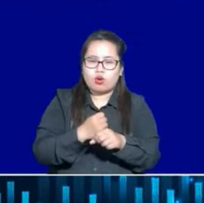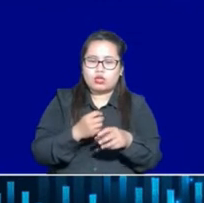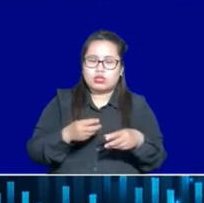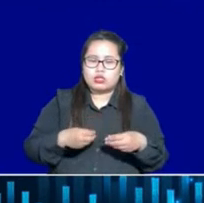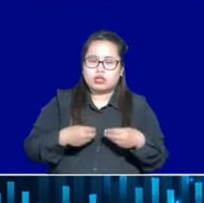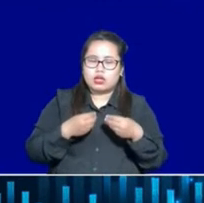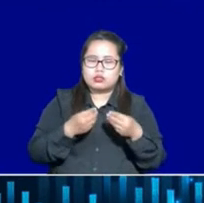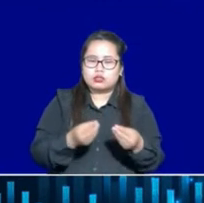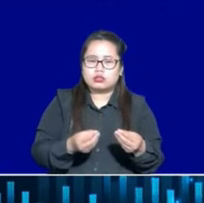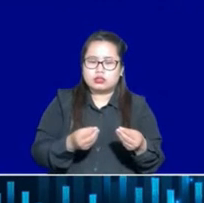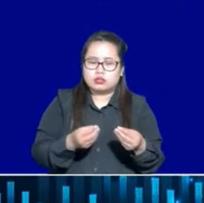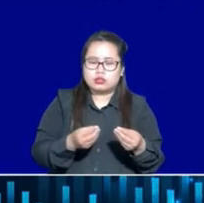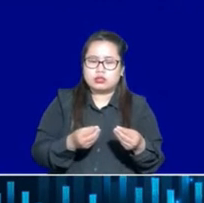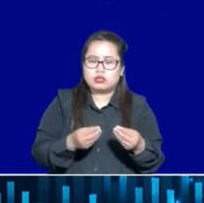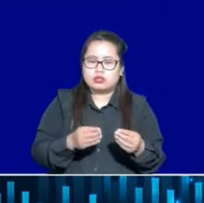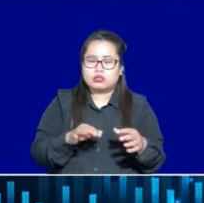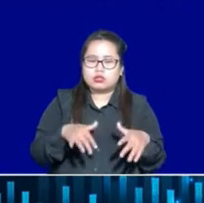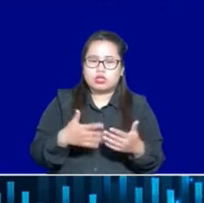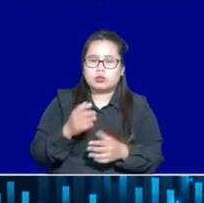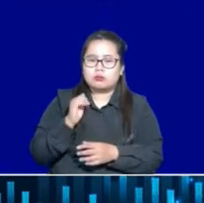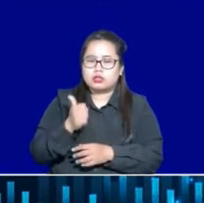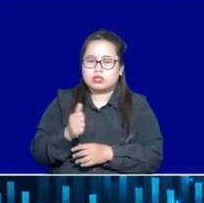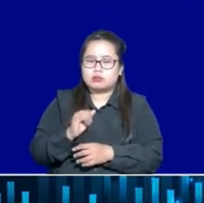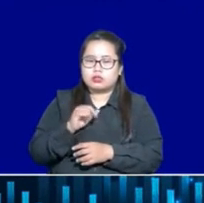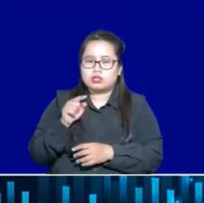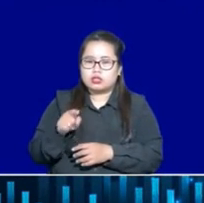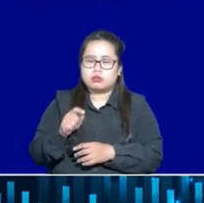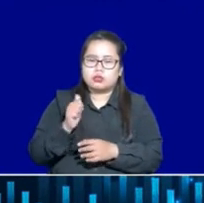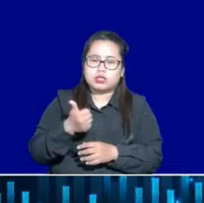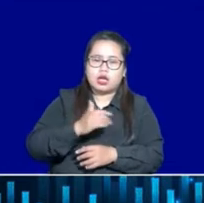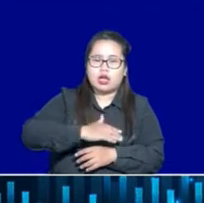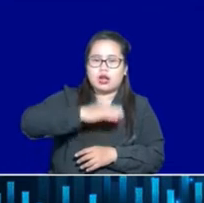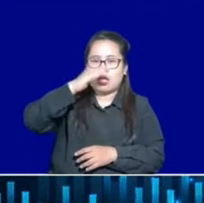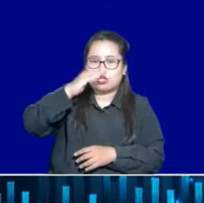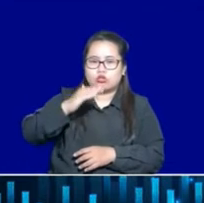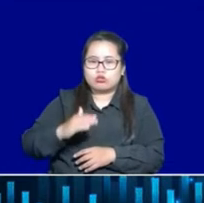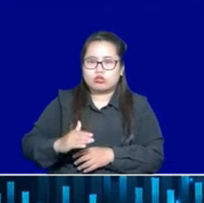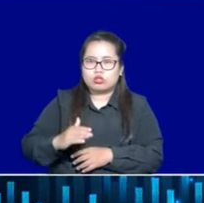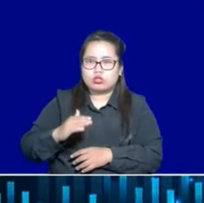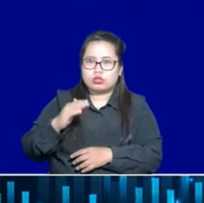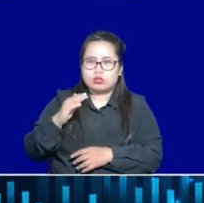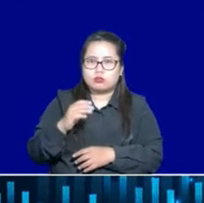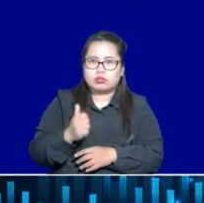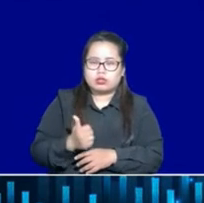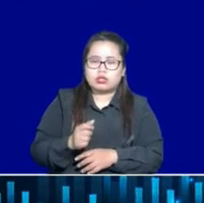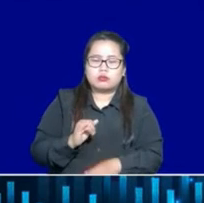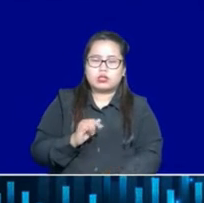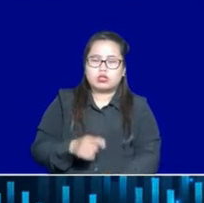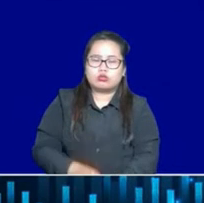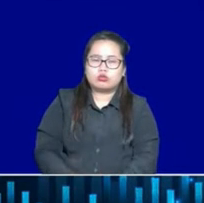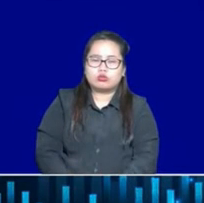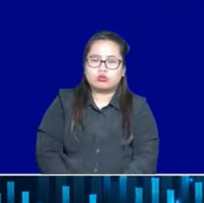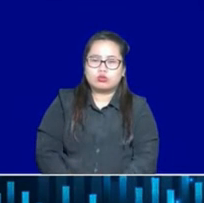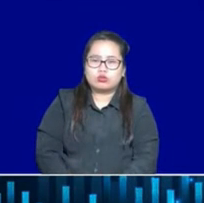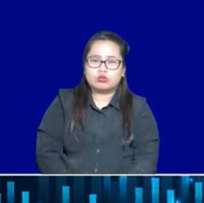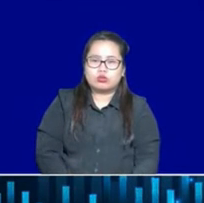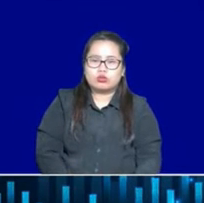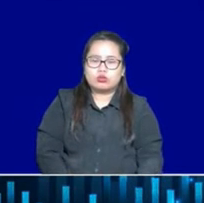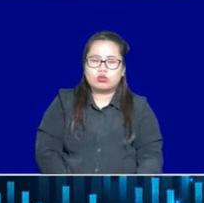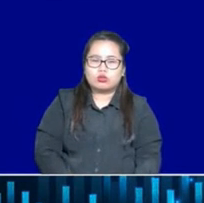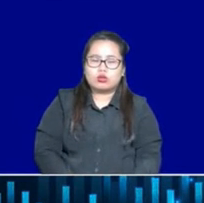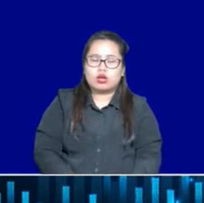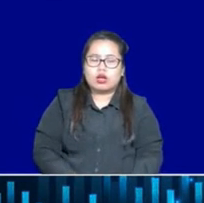hidrolik, kemudian bisa berganda begini, naik turun, selesai dengan presisi begitu. Tapi pada waktu